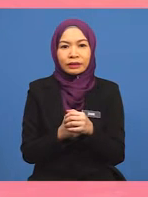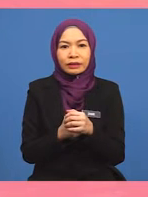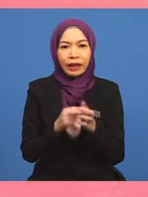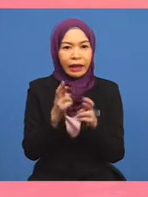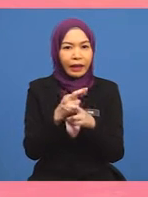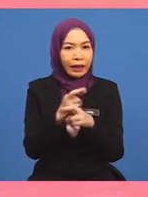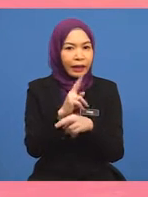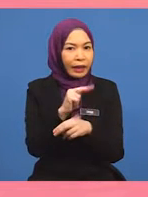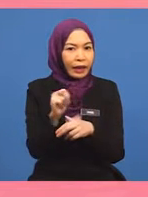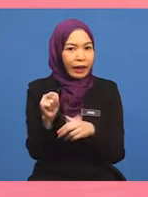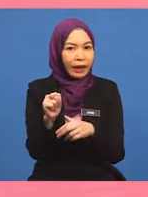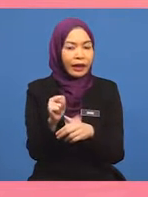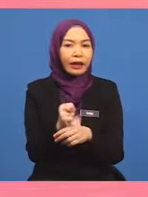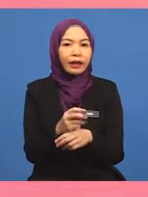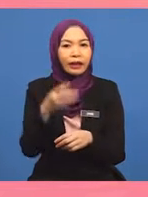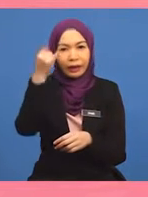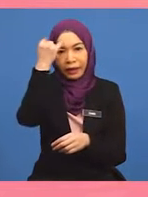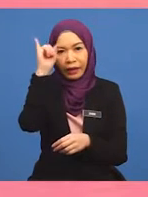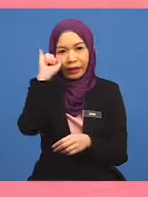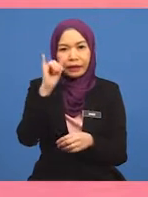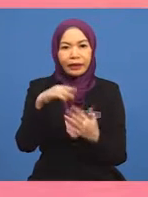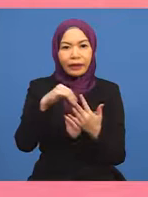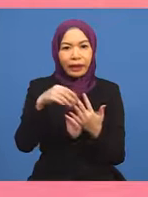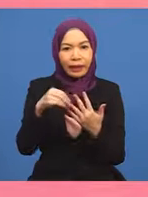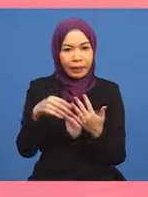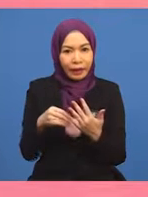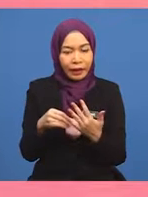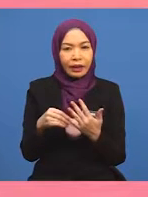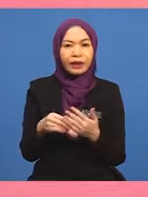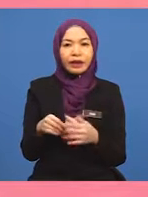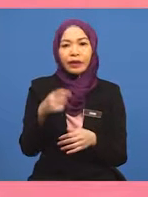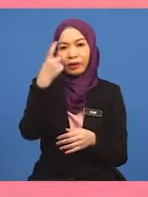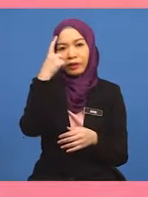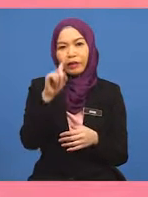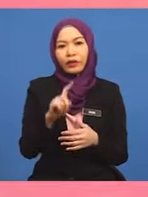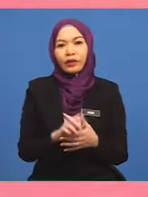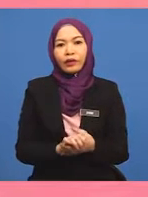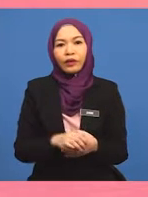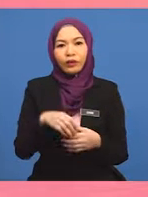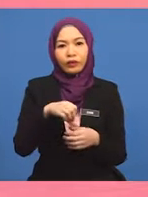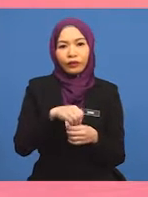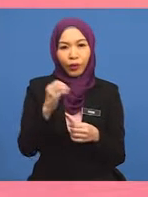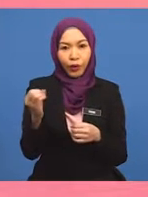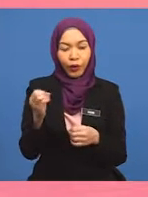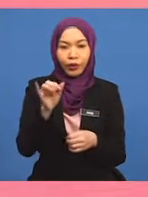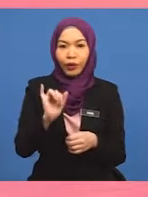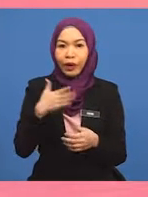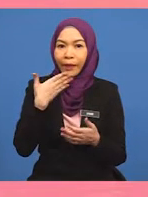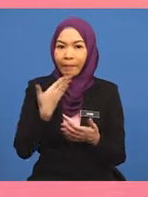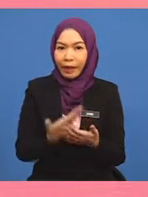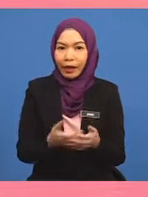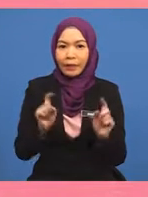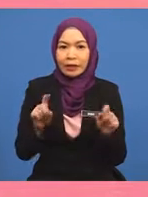Lakaran idea yang dipilih adalah lakaran produk yang terbaik yang mengandungi